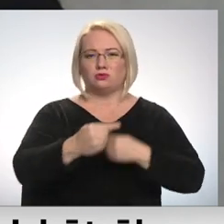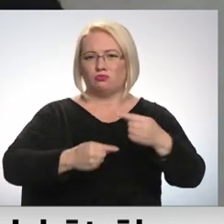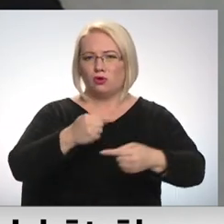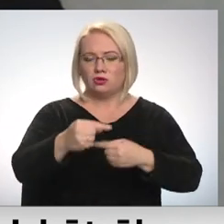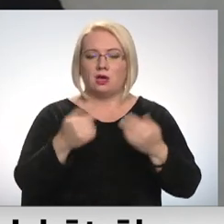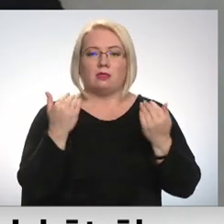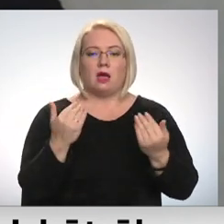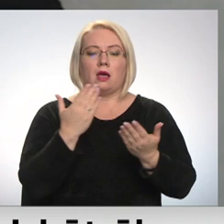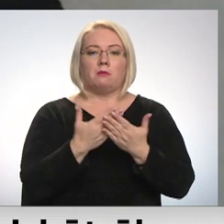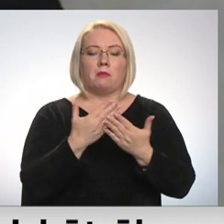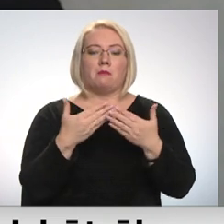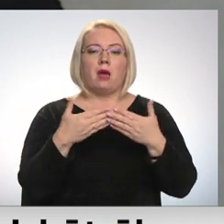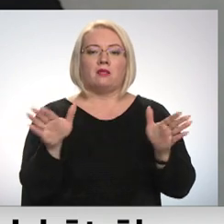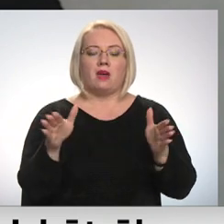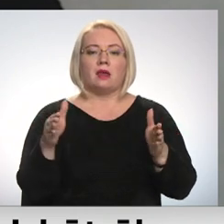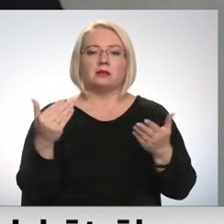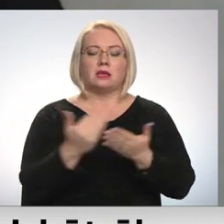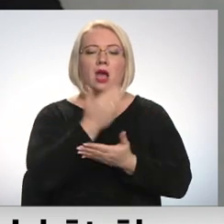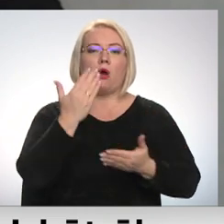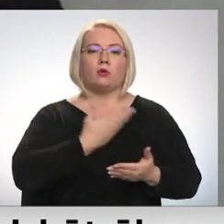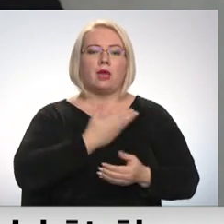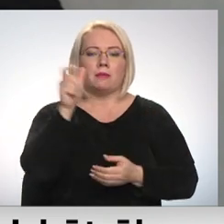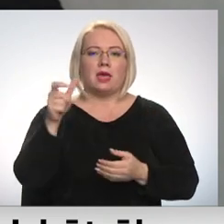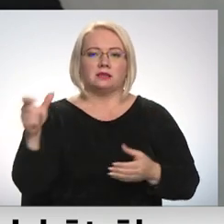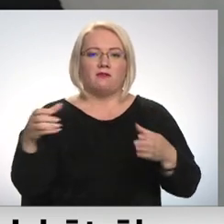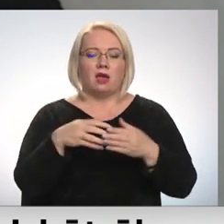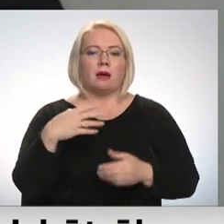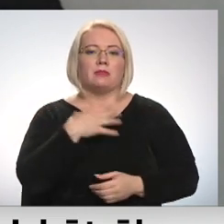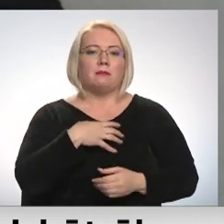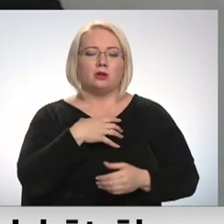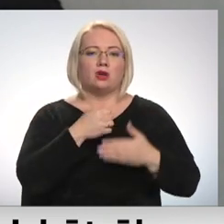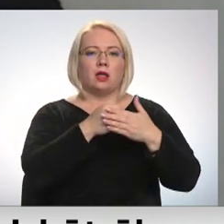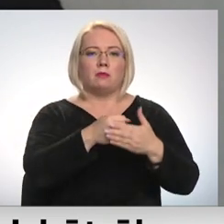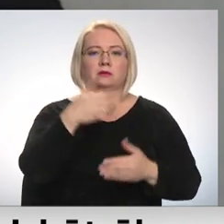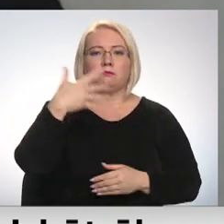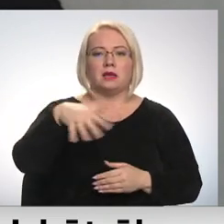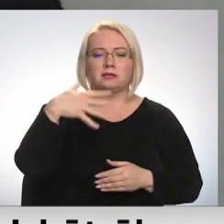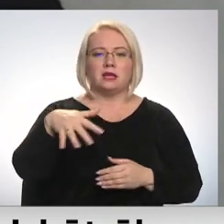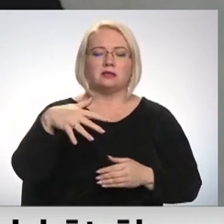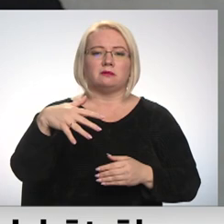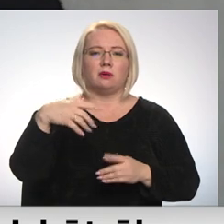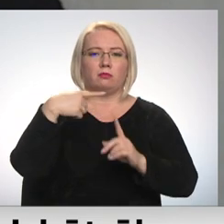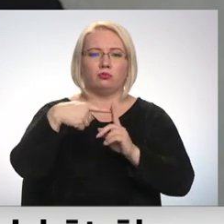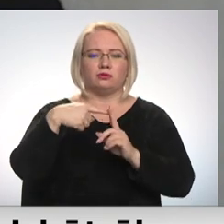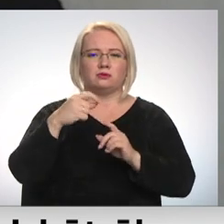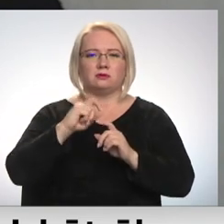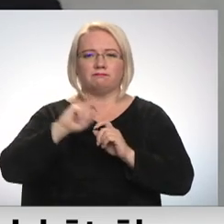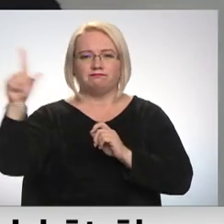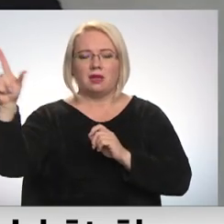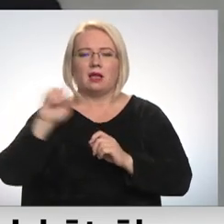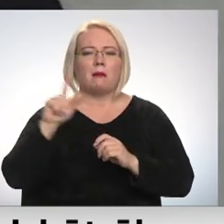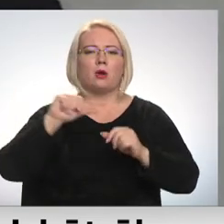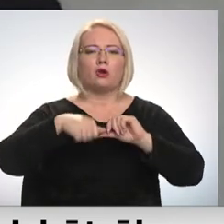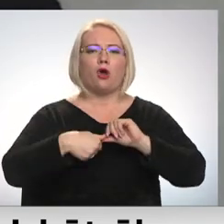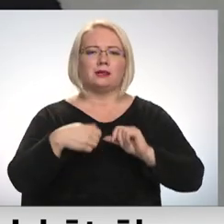Šodien, piemēram, atvērās arī jauni iedzīvotāji grupa, kurā ir nepieciešams šis atbalsts 50 plus ar hroniskām slimībām.